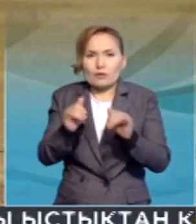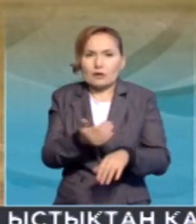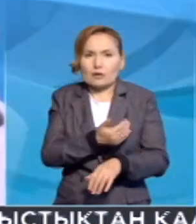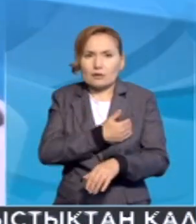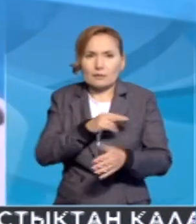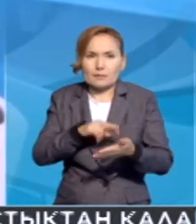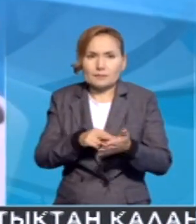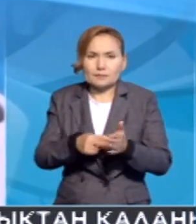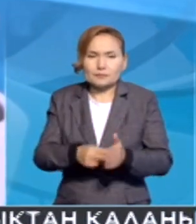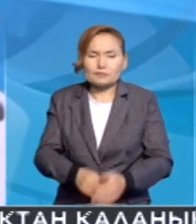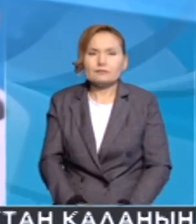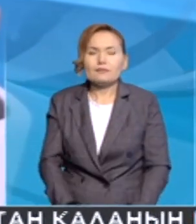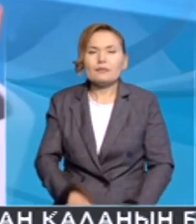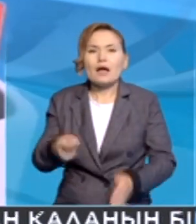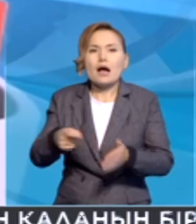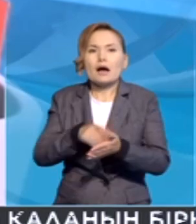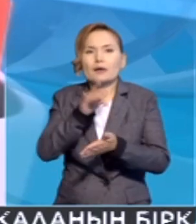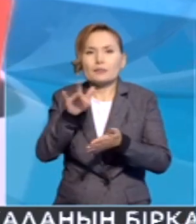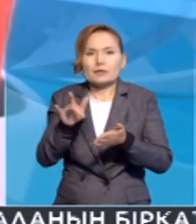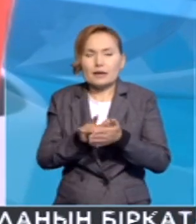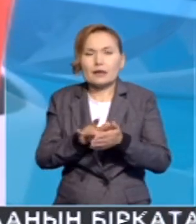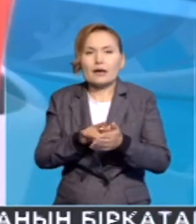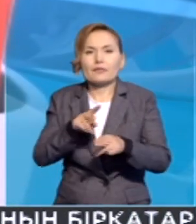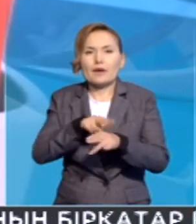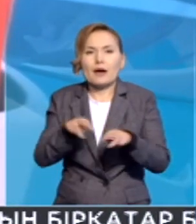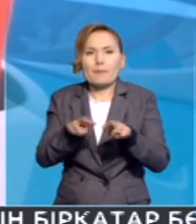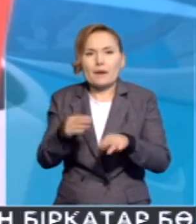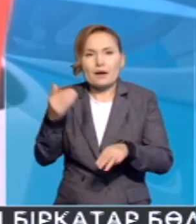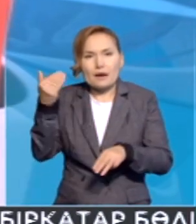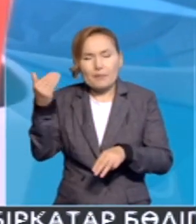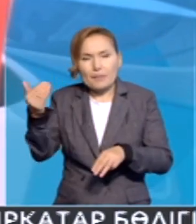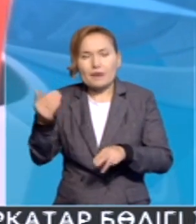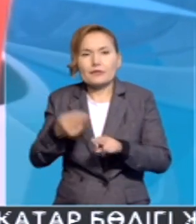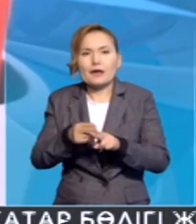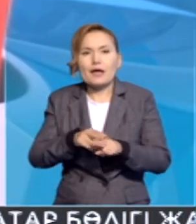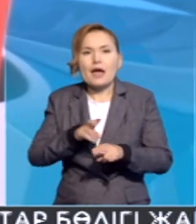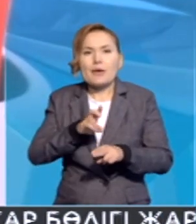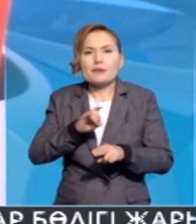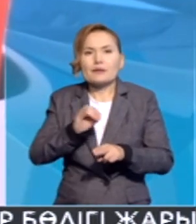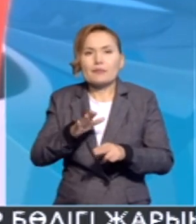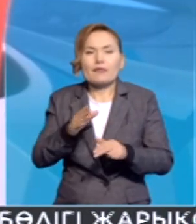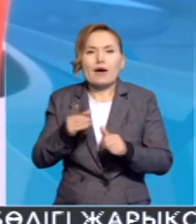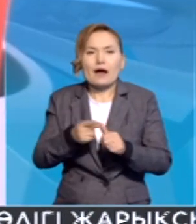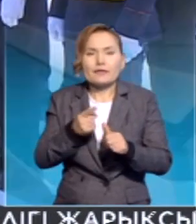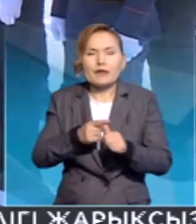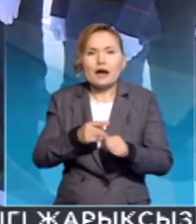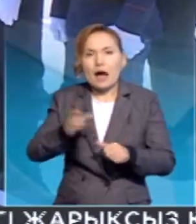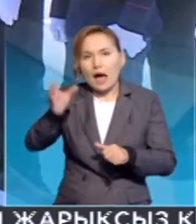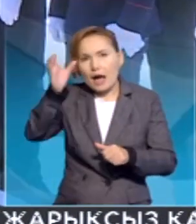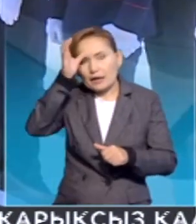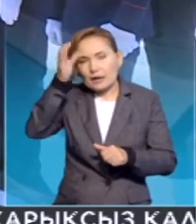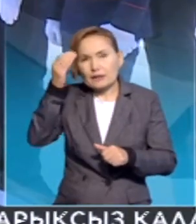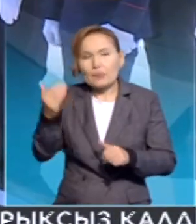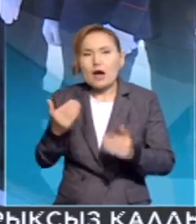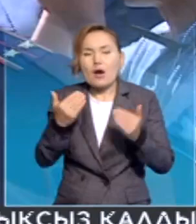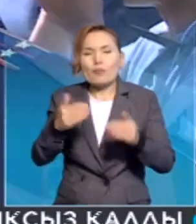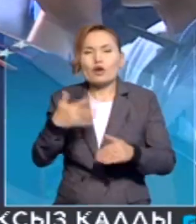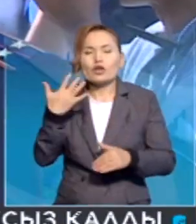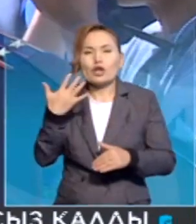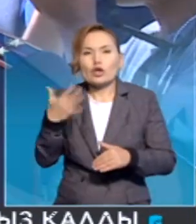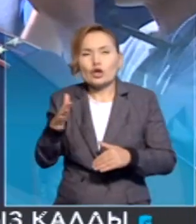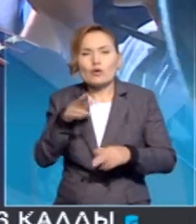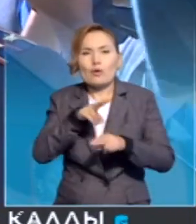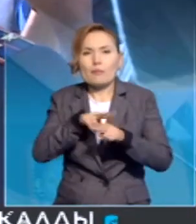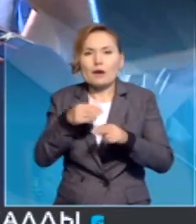арна. Қарағандыдағы Ішкі істер министрлігіне қарасты Бәрімбек Бейсенов атындағы академия бүгін 53 рет түлеп ұшырды. Аталған білім